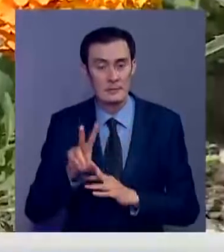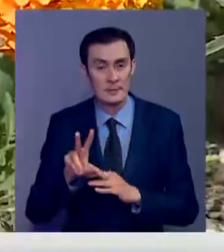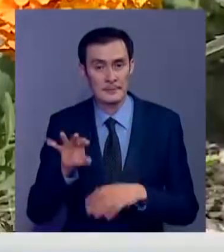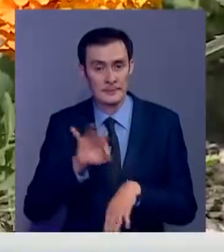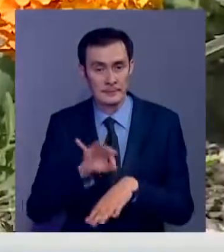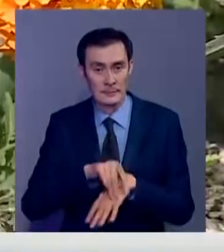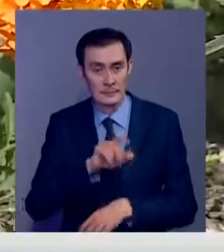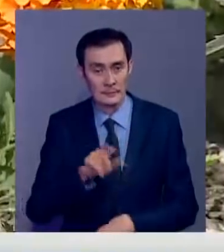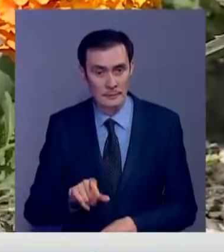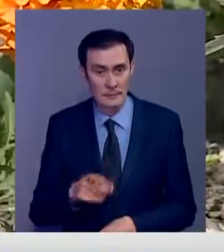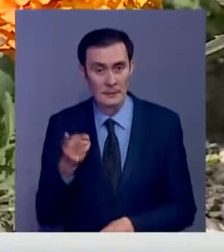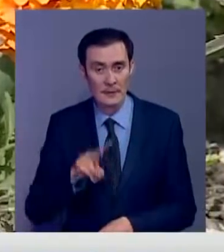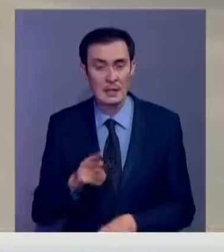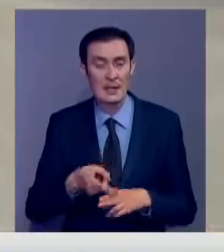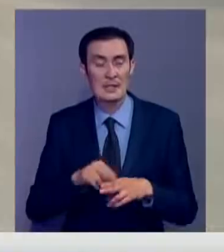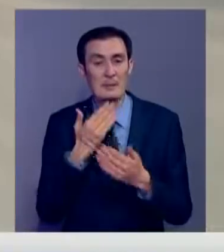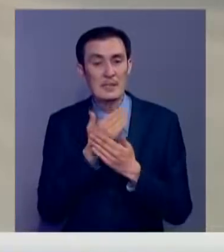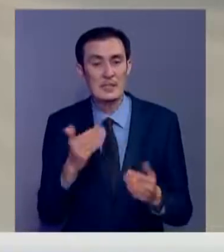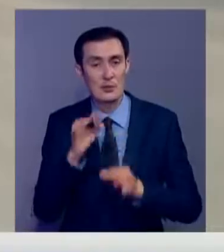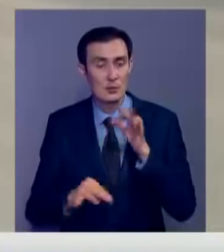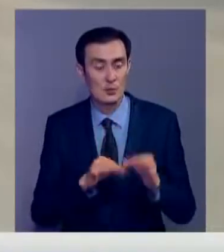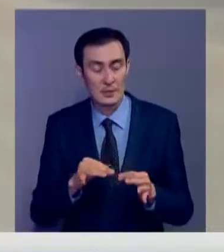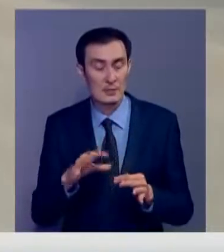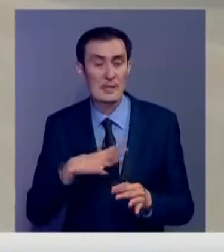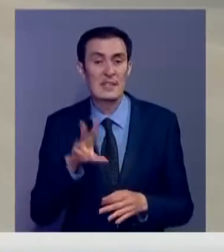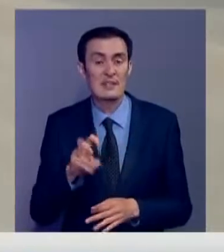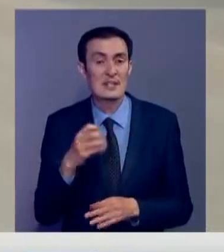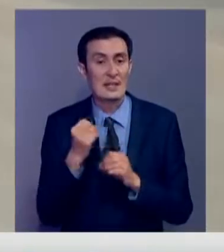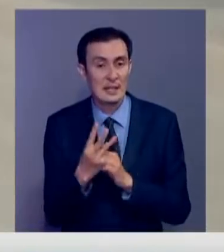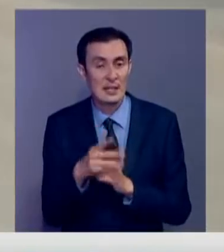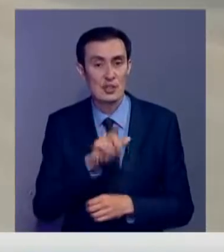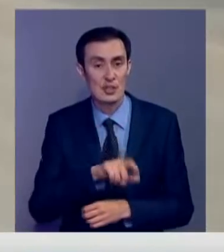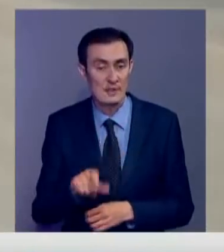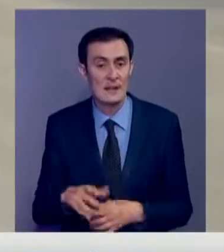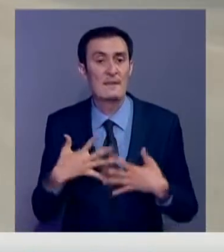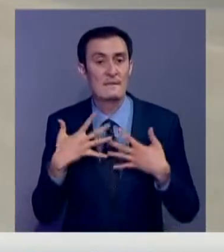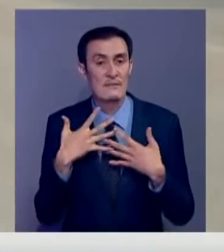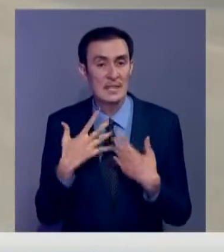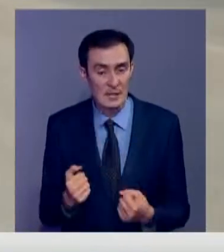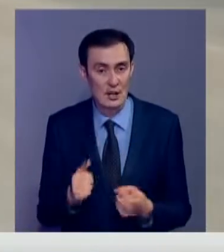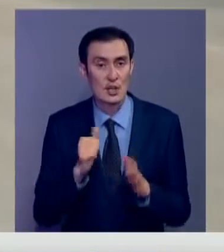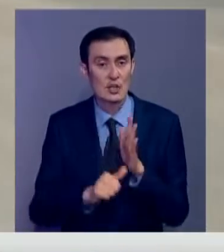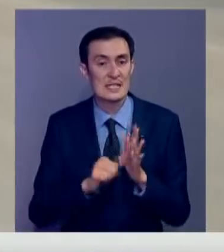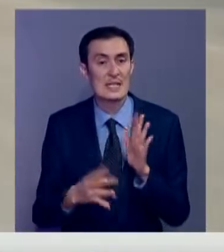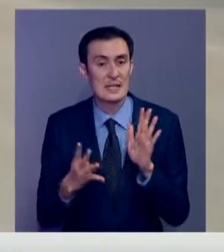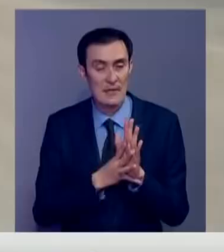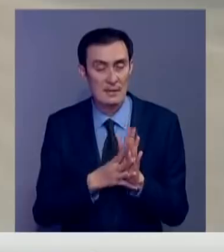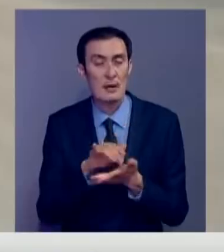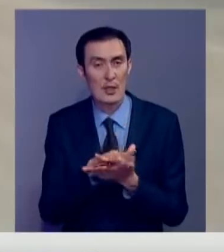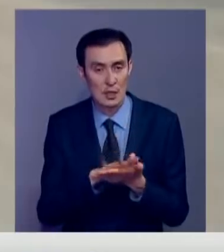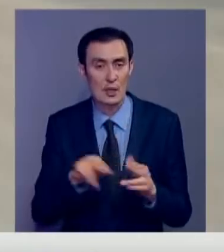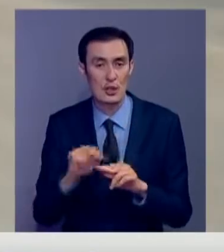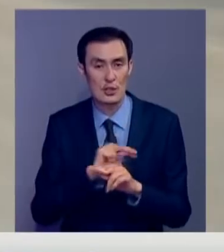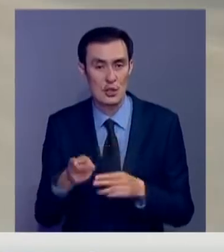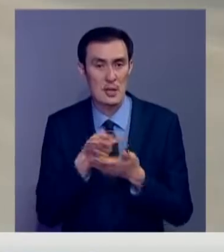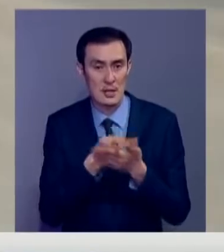случая коронавируса. 2 из них за последние сутки. 213 человек выздоровели, 69 продолжают